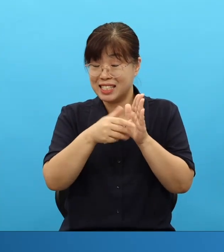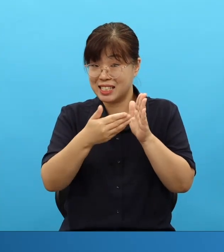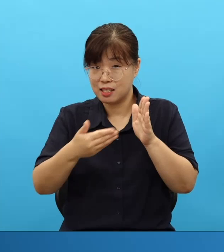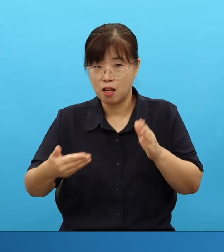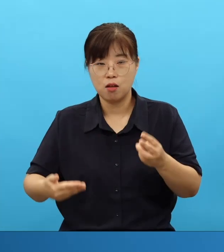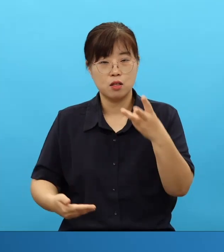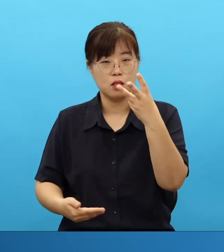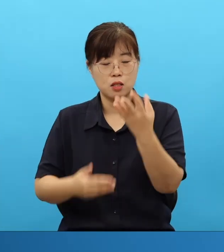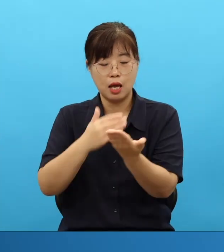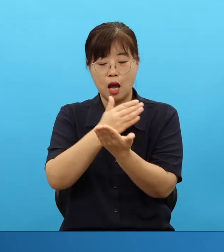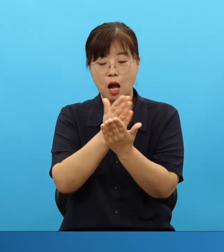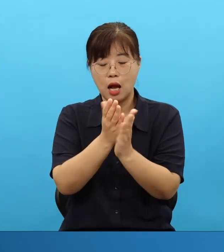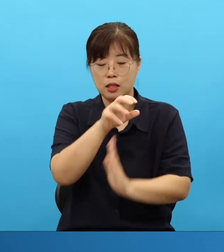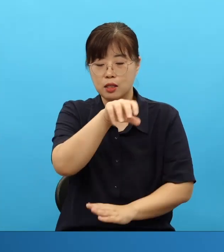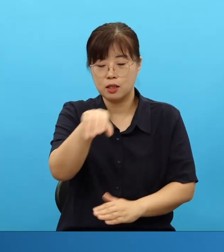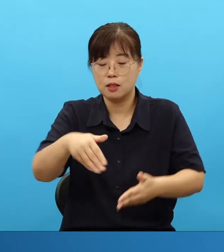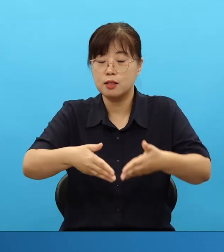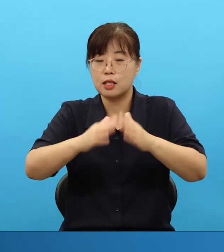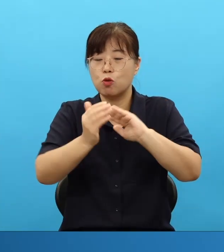목사님들